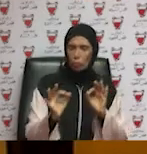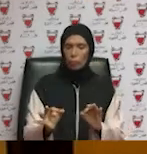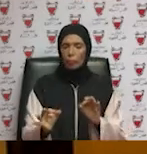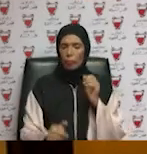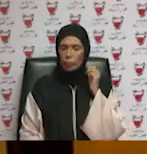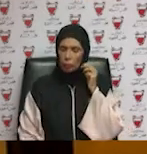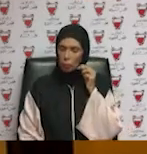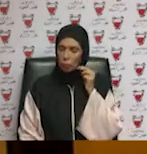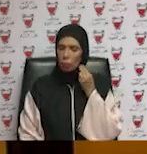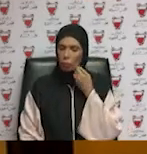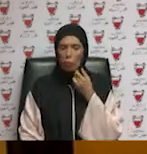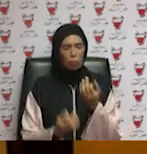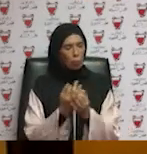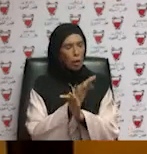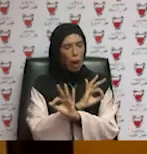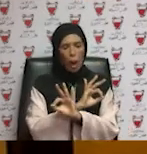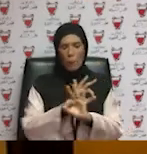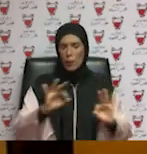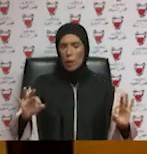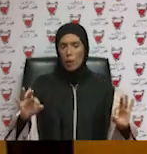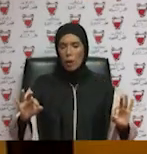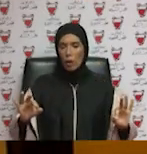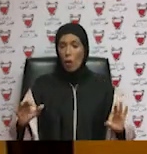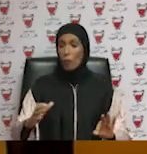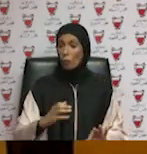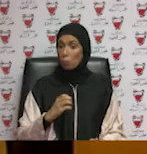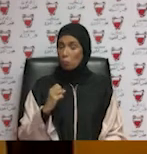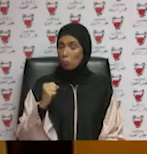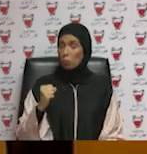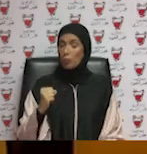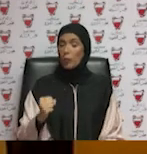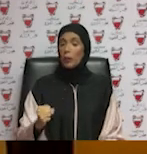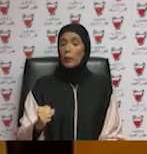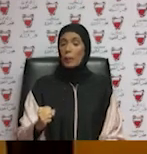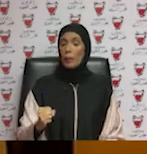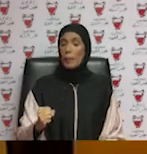أن هي مستوفية، وأن هناك في فرصة إلى